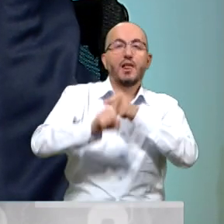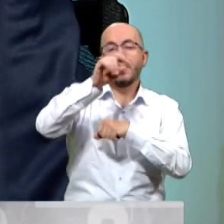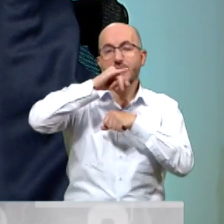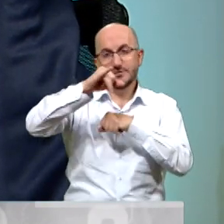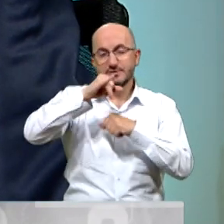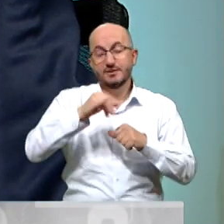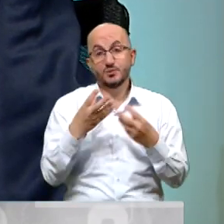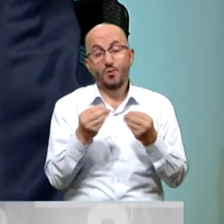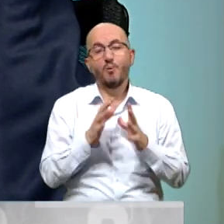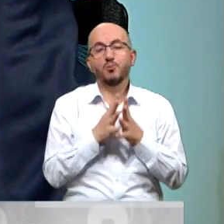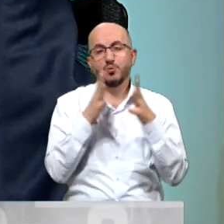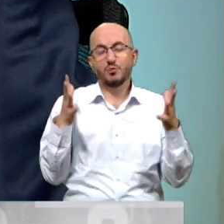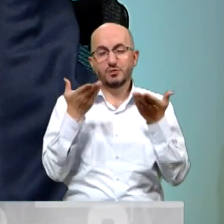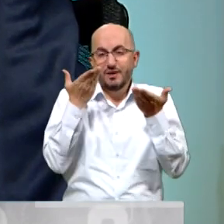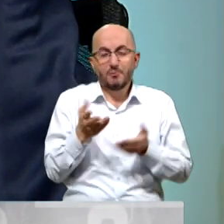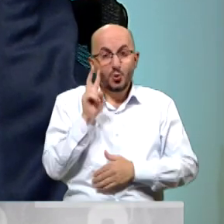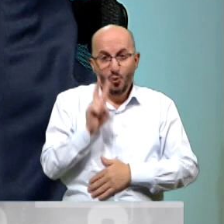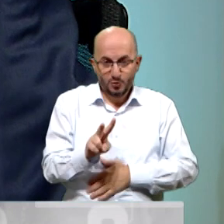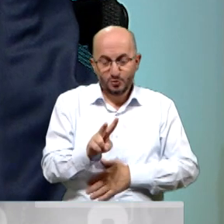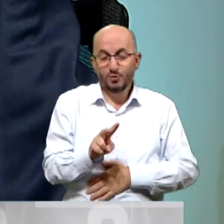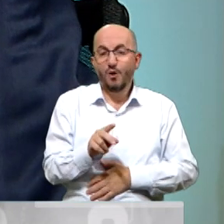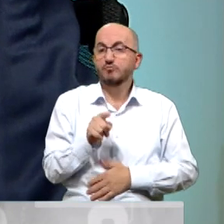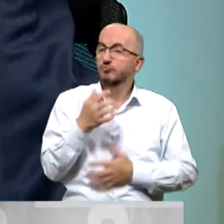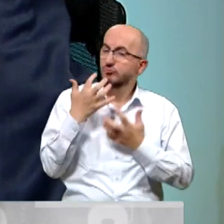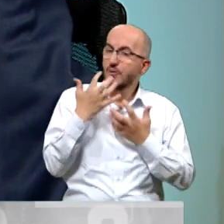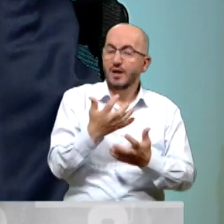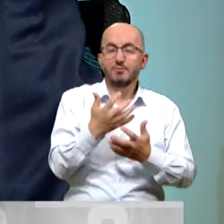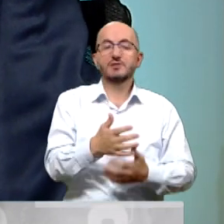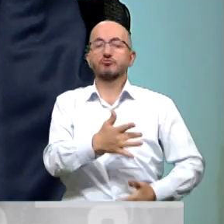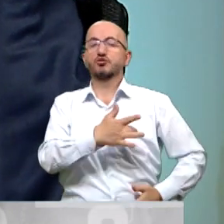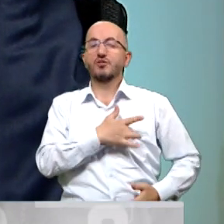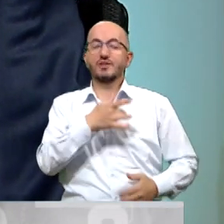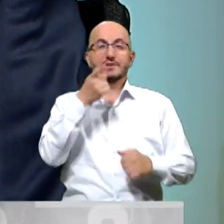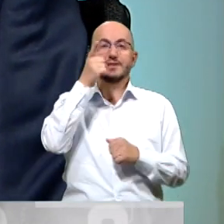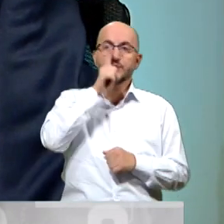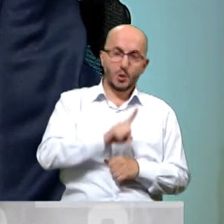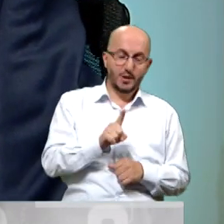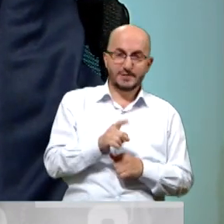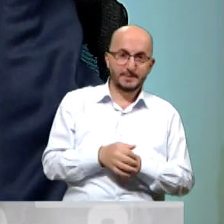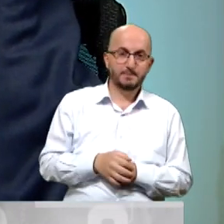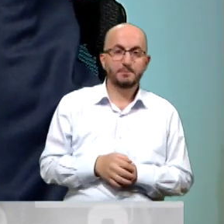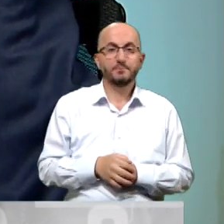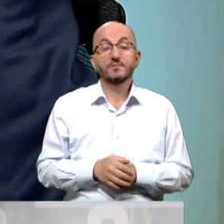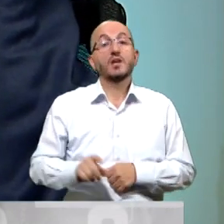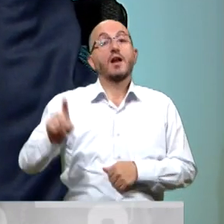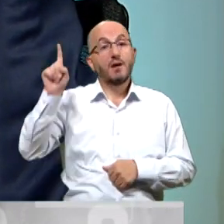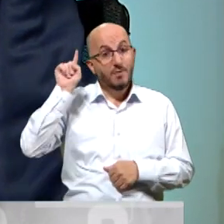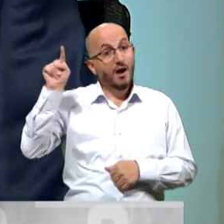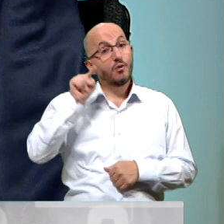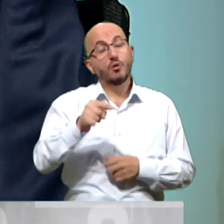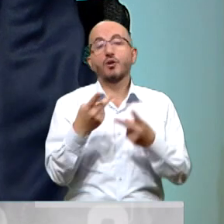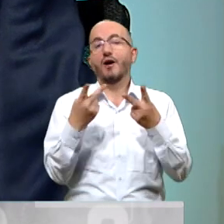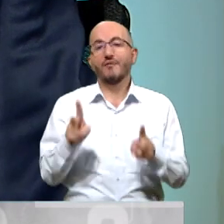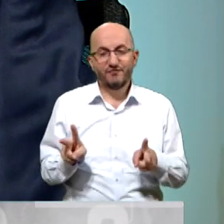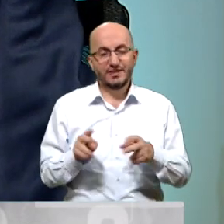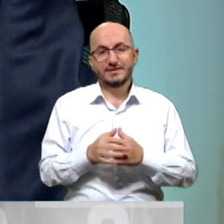katında çok büyük bir kabul gördü. Bu merhametinden, bu şefkatinden dolayı Cenab-ı Hak onu